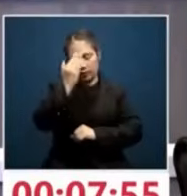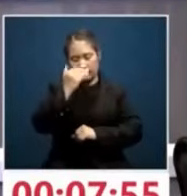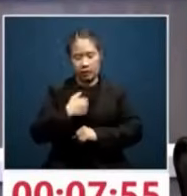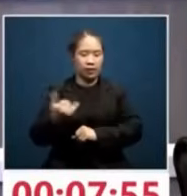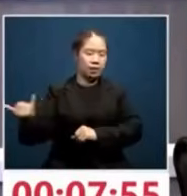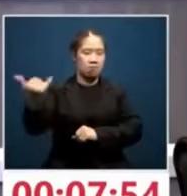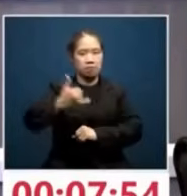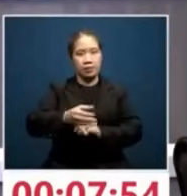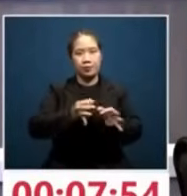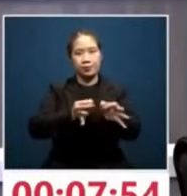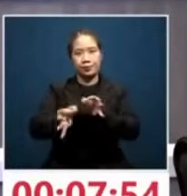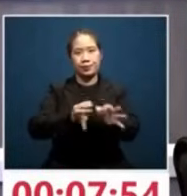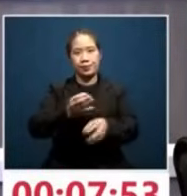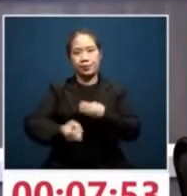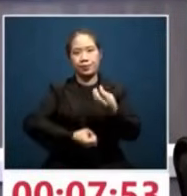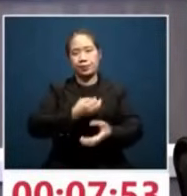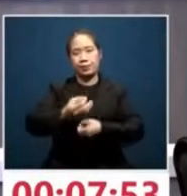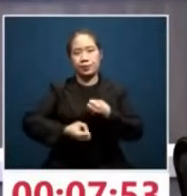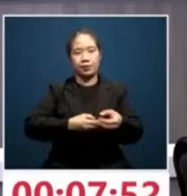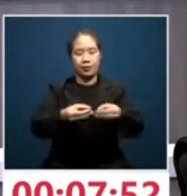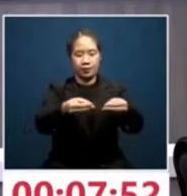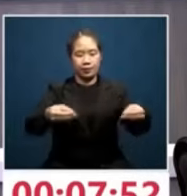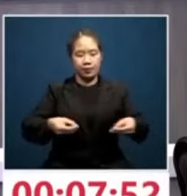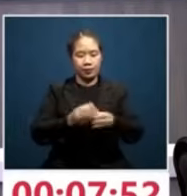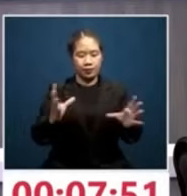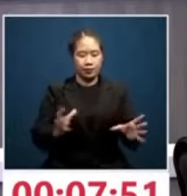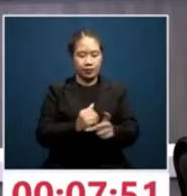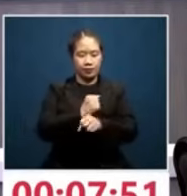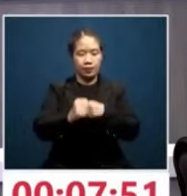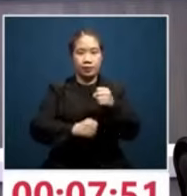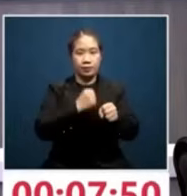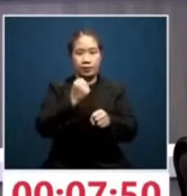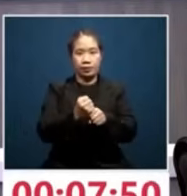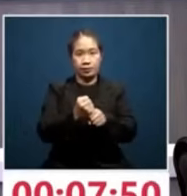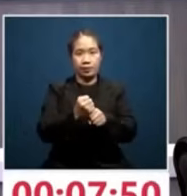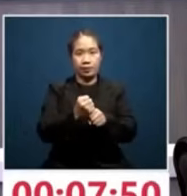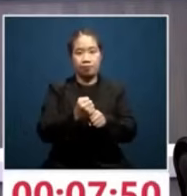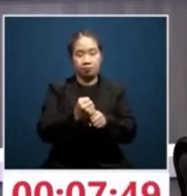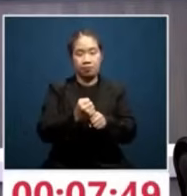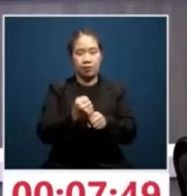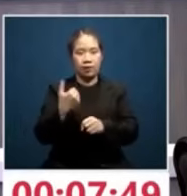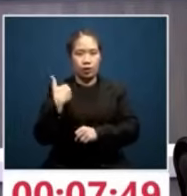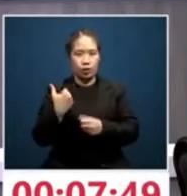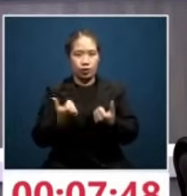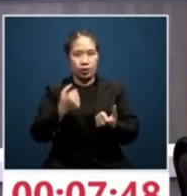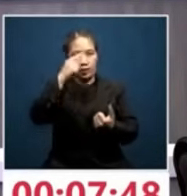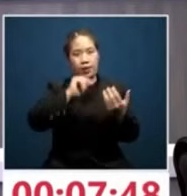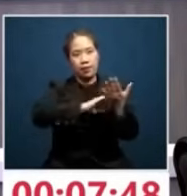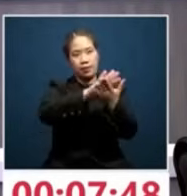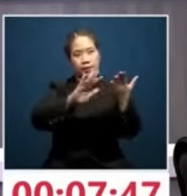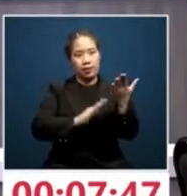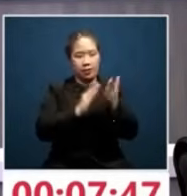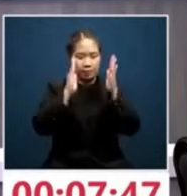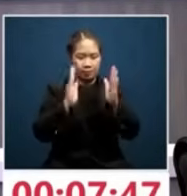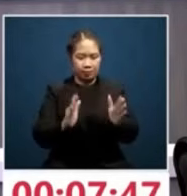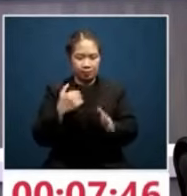มาเลเซียนะครับซึ่งมีพลโทดาโตเสรีครับมูฮัมหมัดนะครับเป็นประธานร่วมฝ่ายมาเลเซียก็สาระ